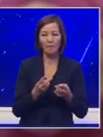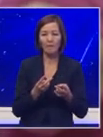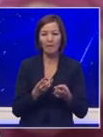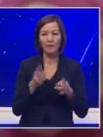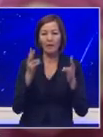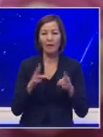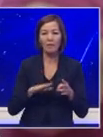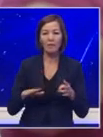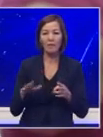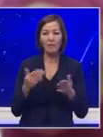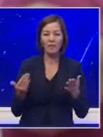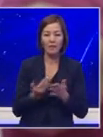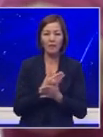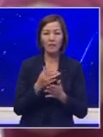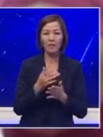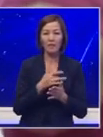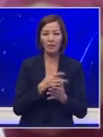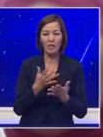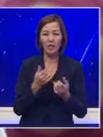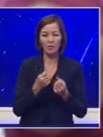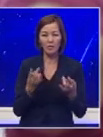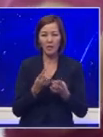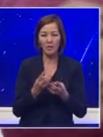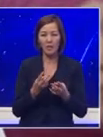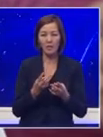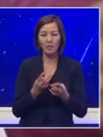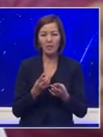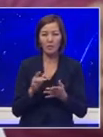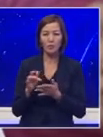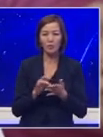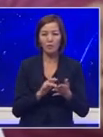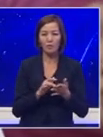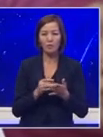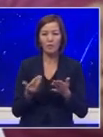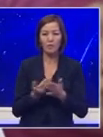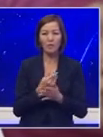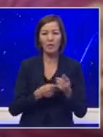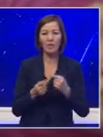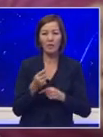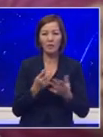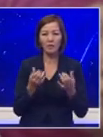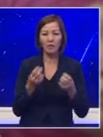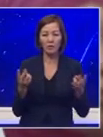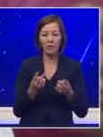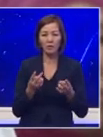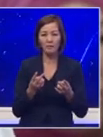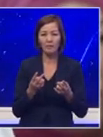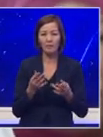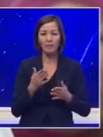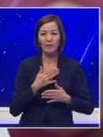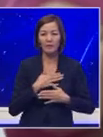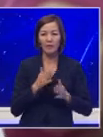апатты аймағын қайтарып беріңіздер. Көл аймағын апарып, және де туризмді қайтарып беріңіздер. Және де менің